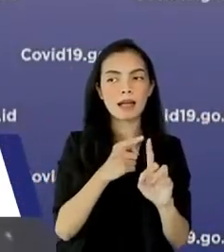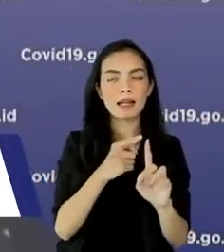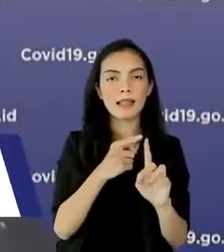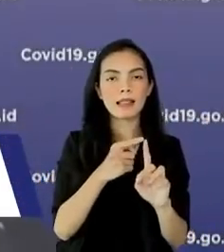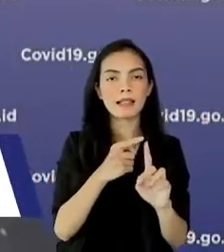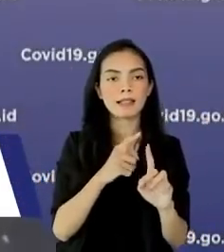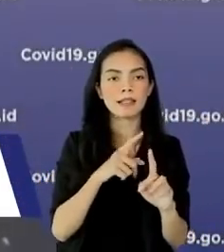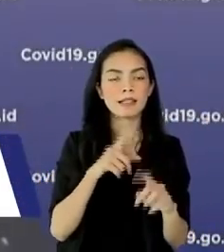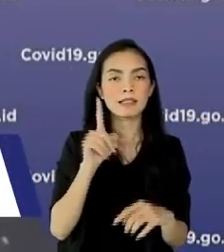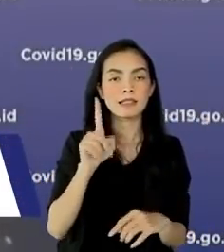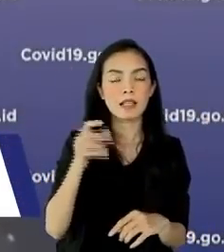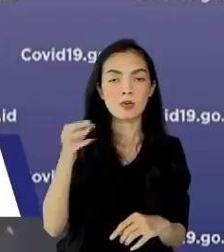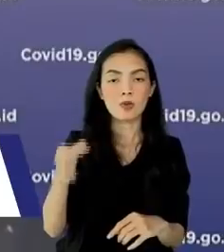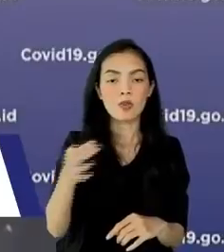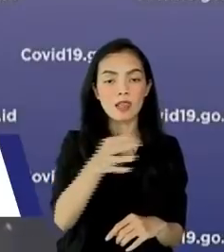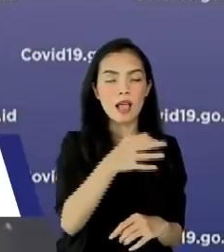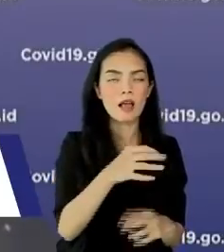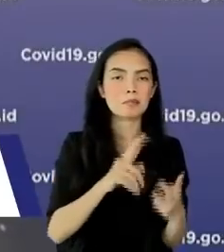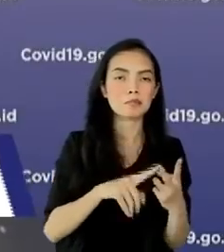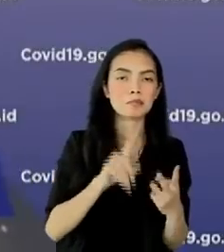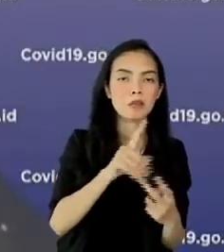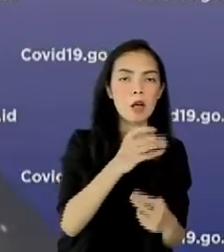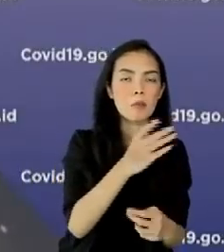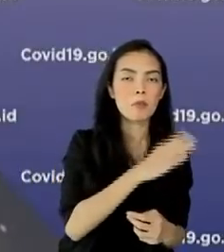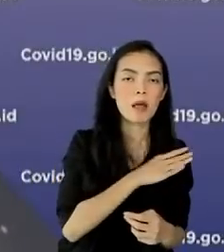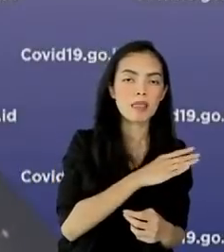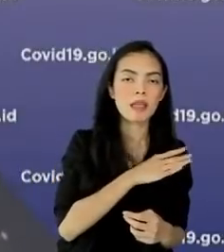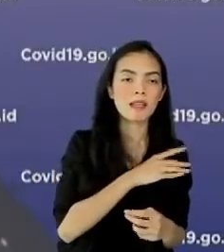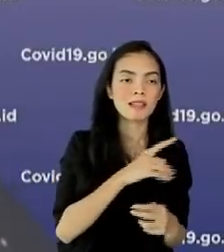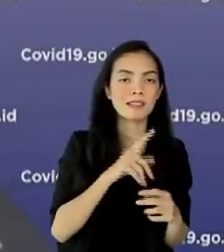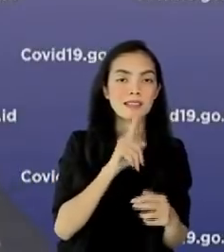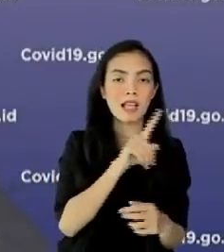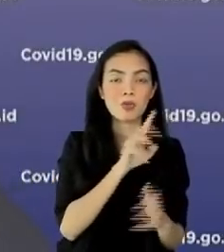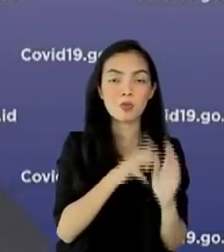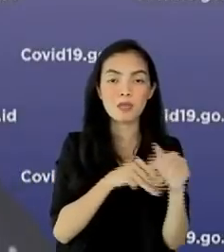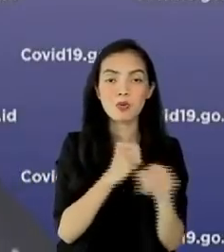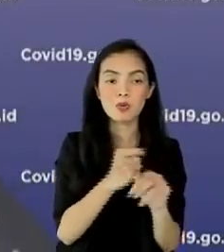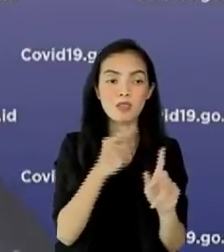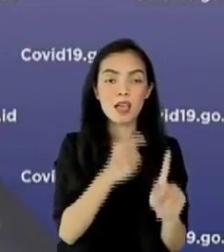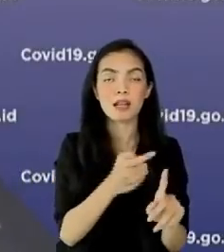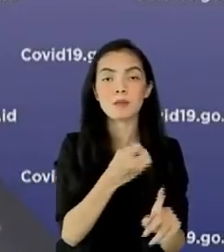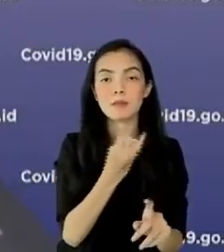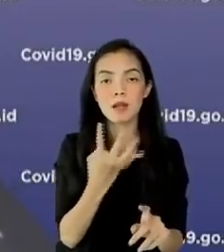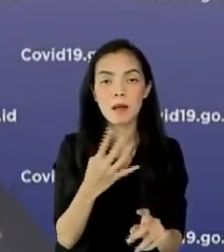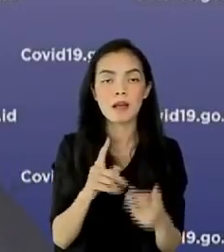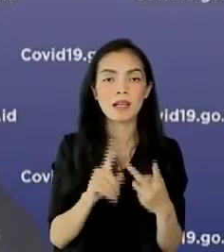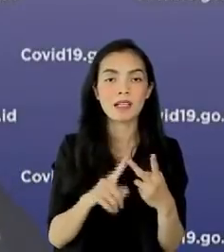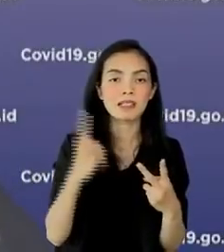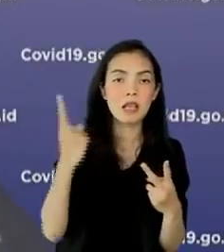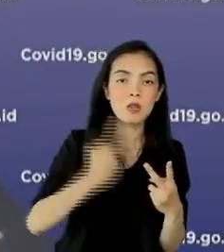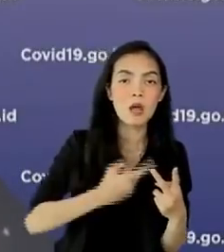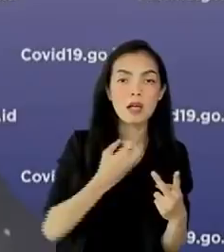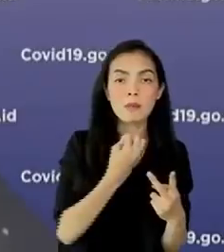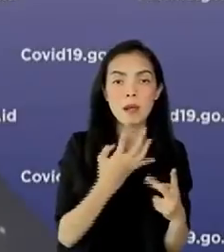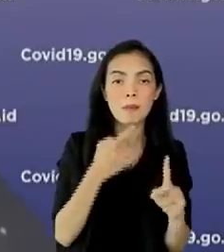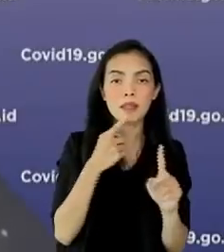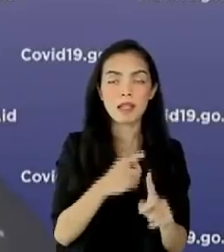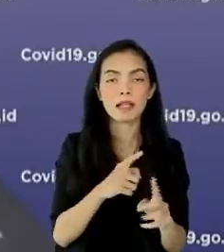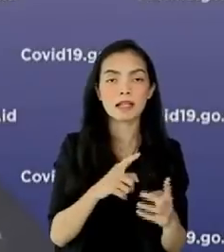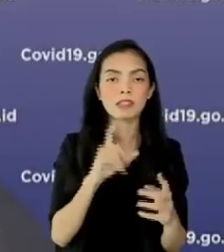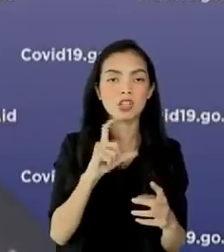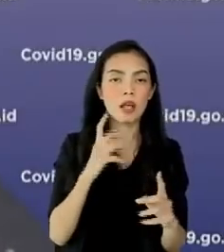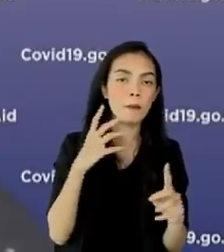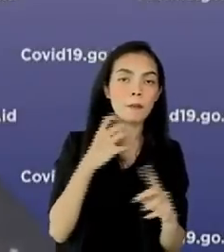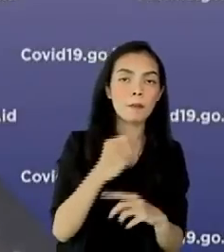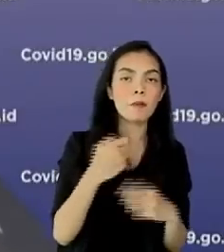mentargetkan masing-masing kabupaten kota berapa target capaian testing per minggunya, target testing per harinya, kemudian bagaimana